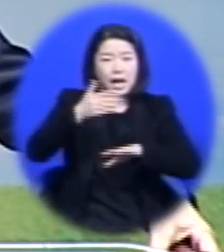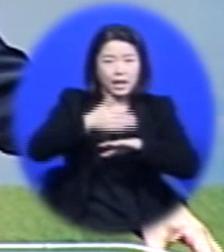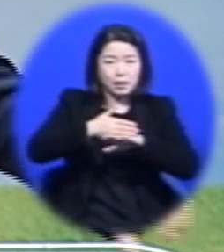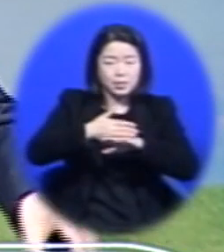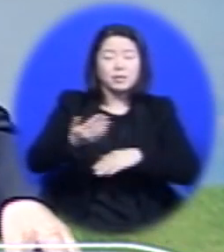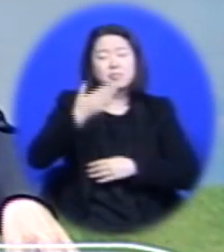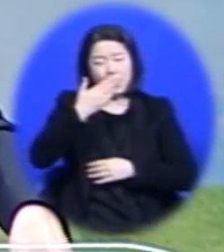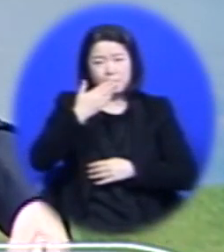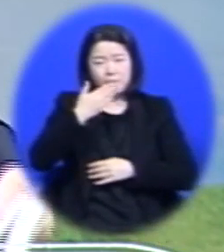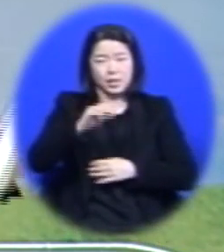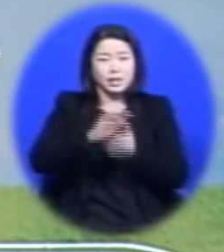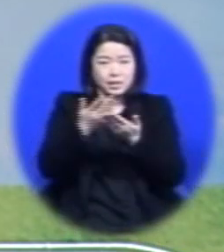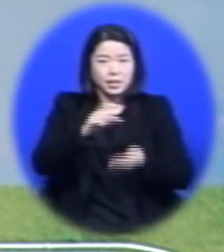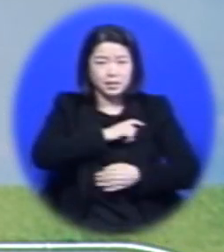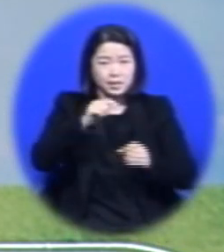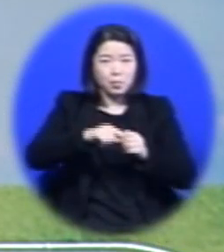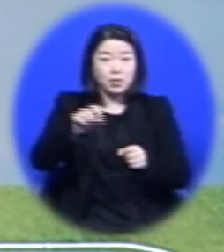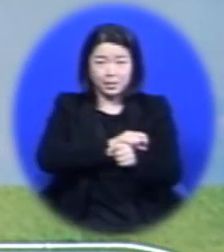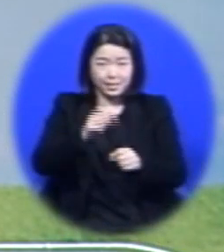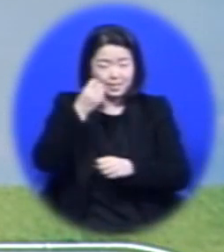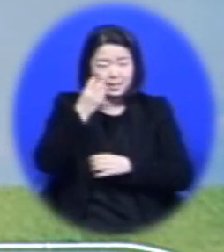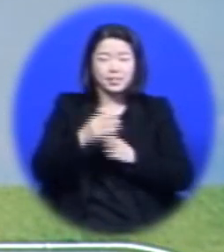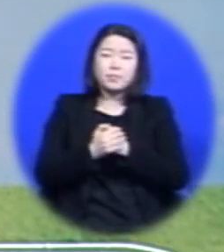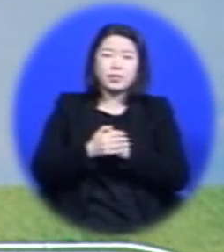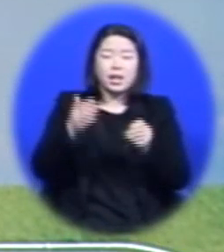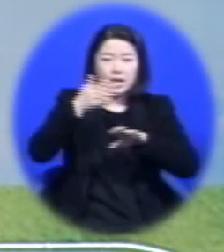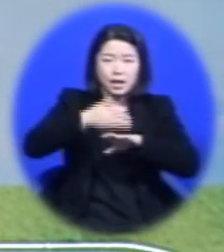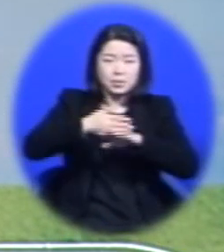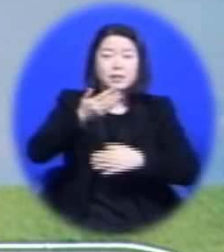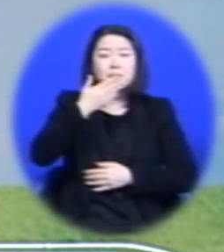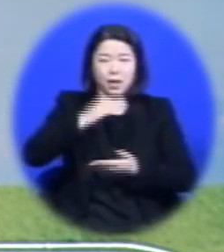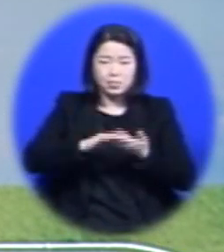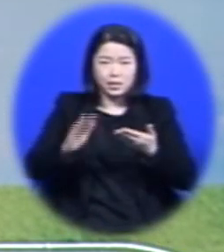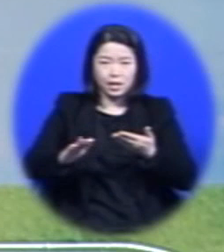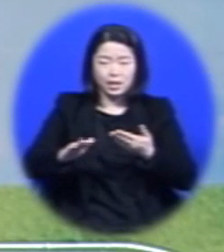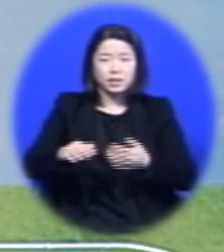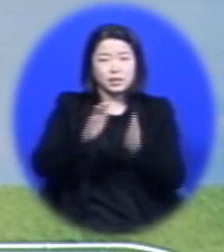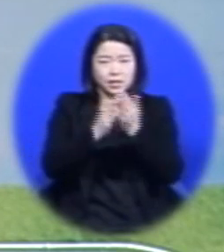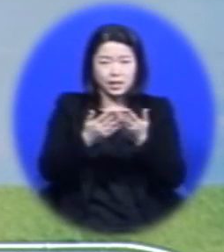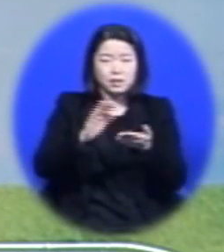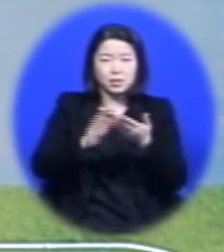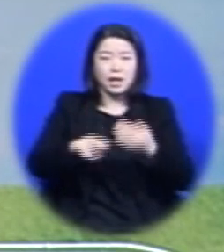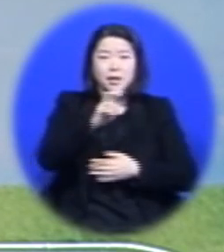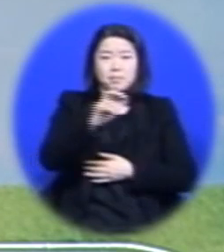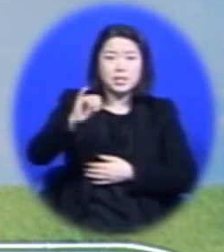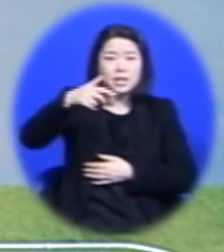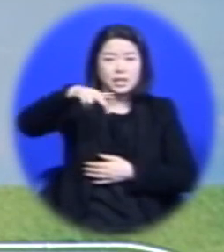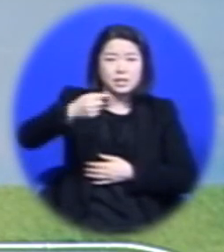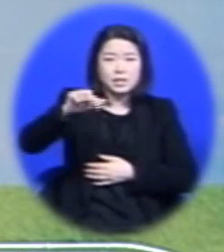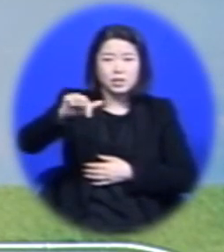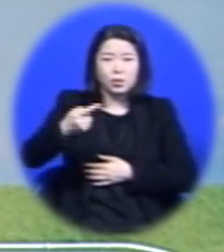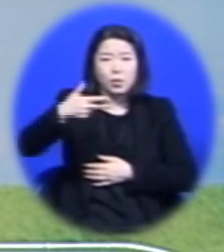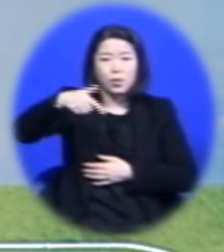밥이다 책 제목도 참 특이 하죠 감사는 밥이다 라는 제목의 책이에요 미즈노 겐조 라고 하는 일본